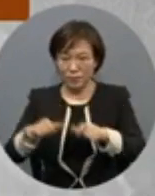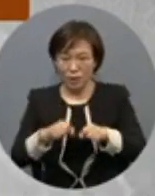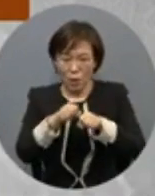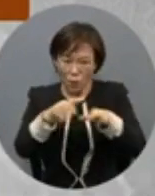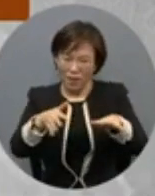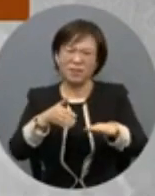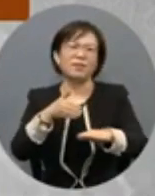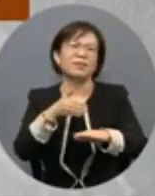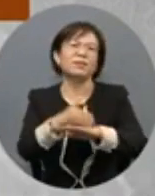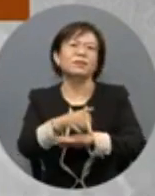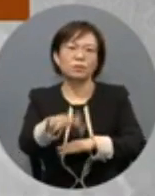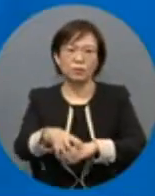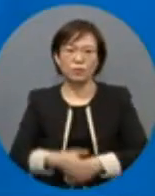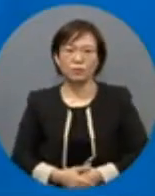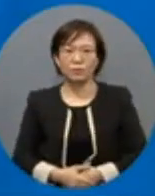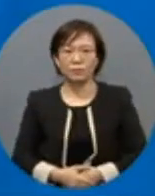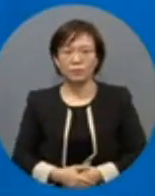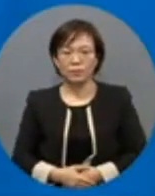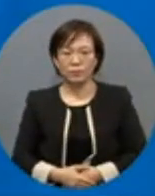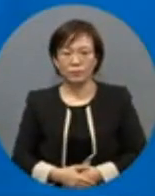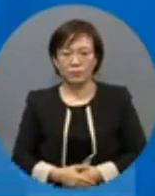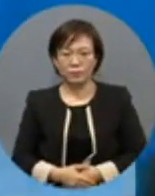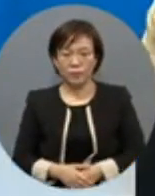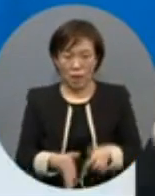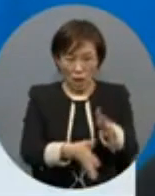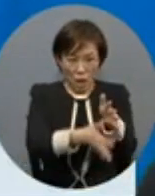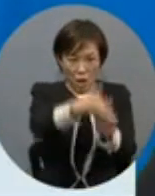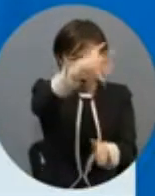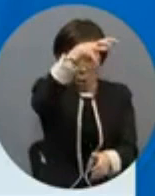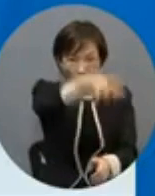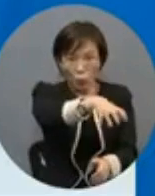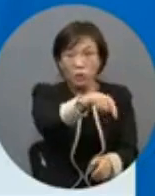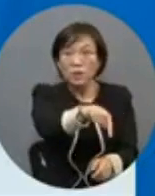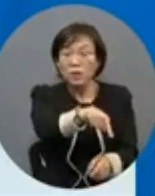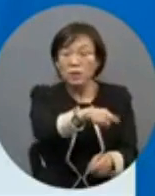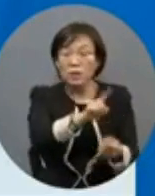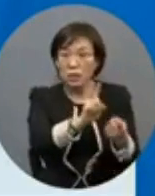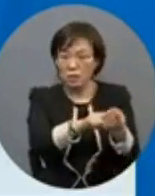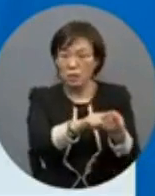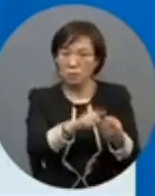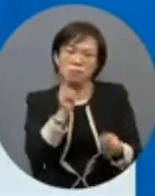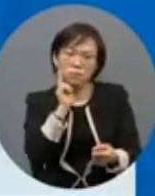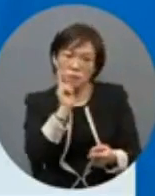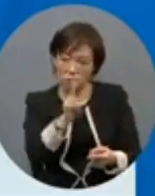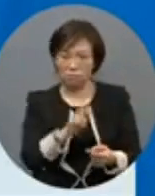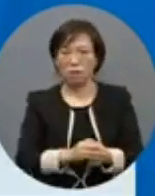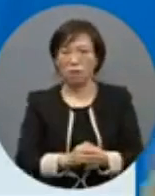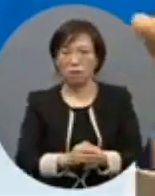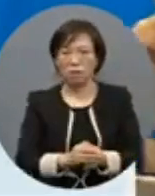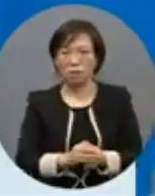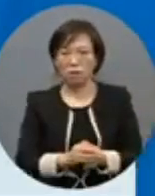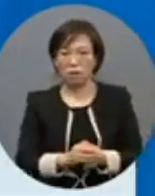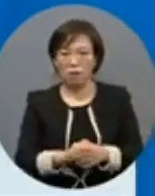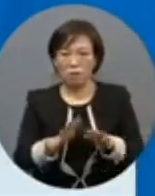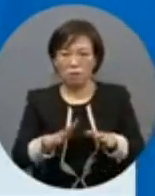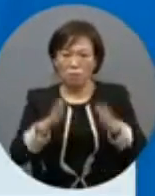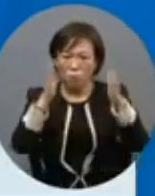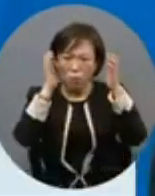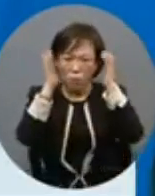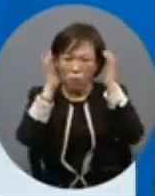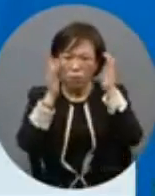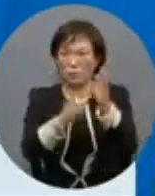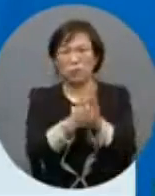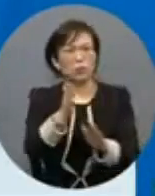3가 가장 더딘 지역입니다 거터 되어 있는 이 상황이 지금 우리가 위중한 상황 거지 그렇게 복잡한